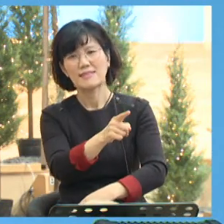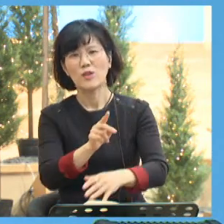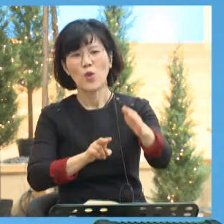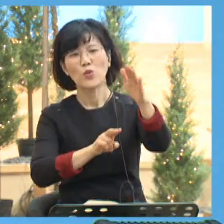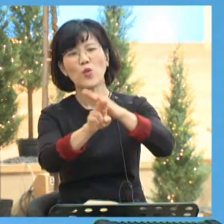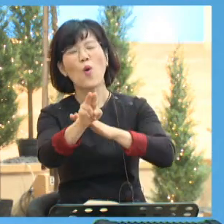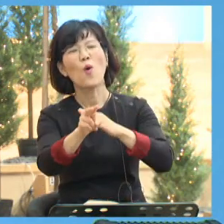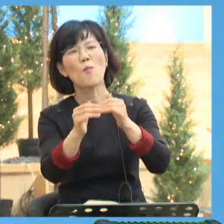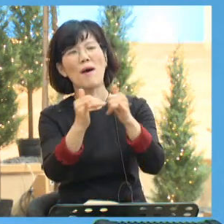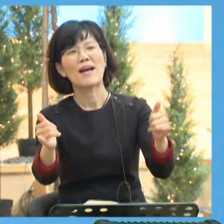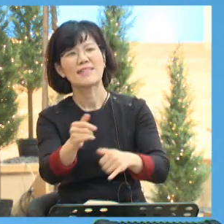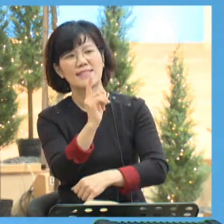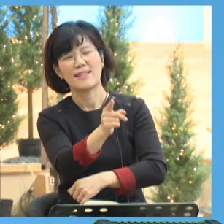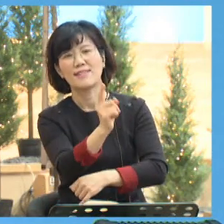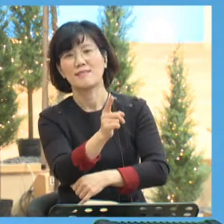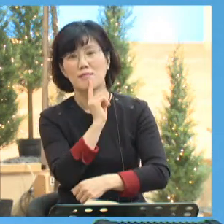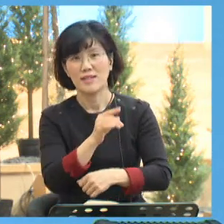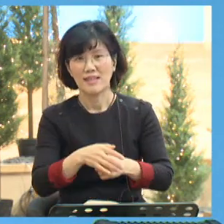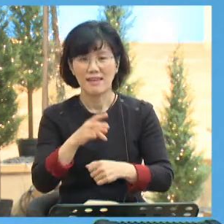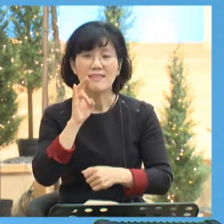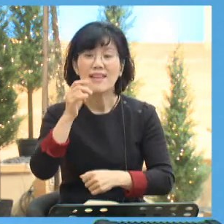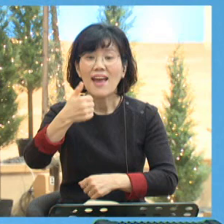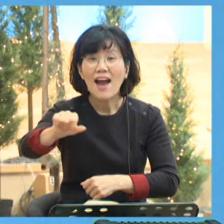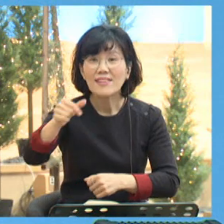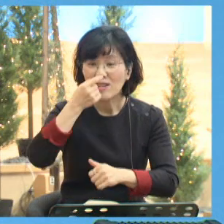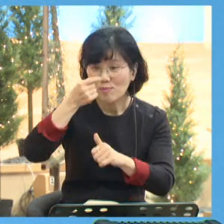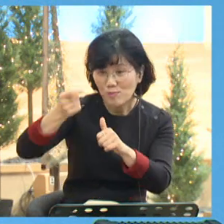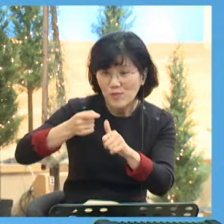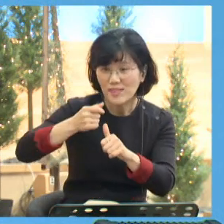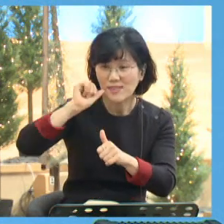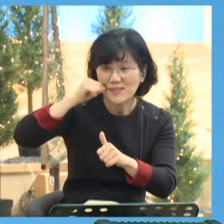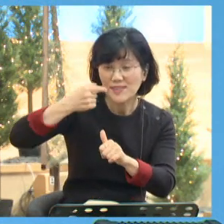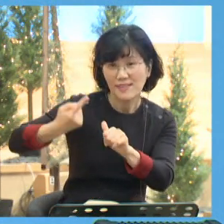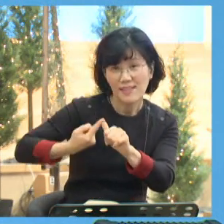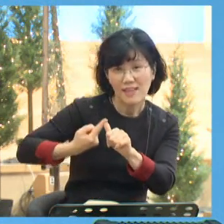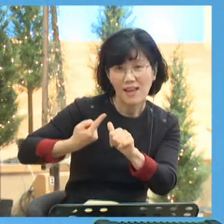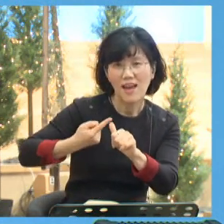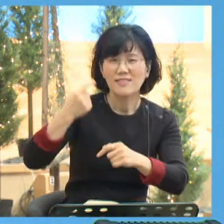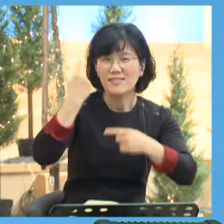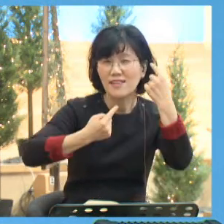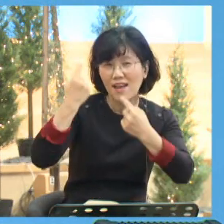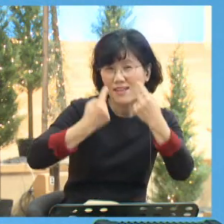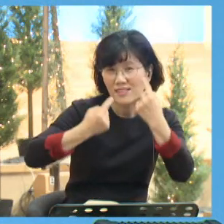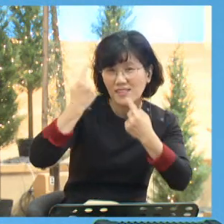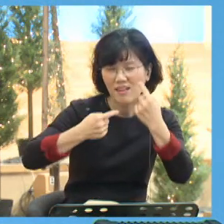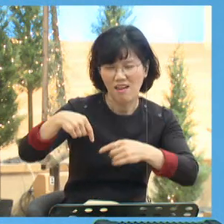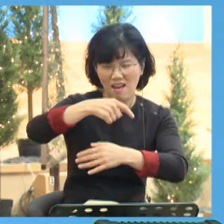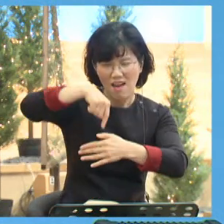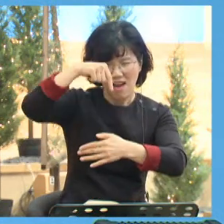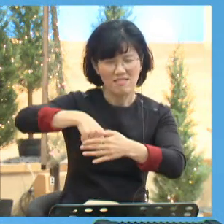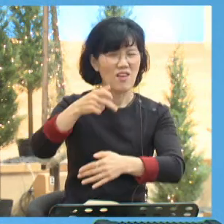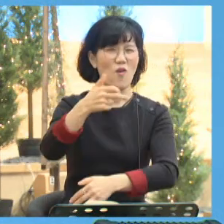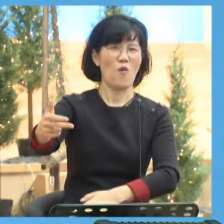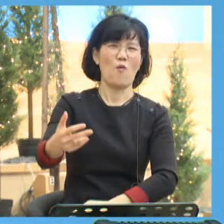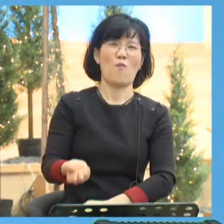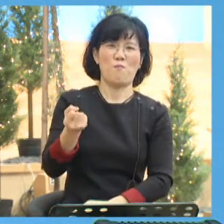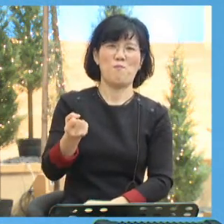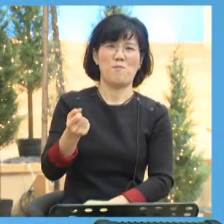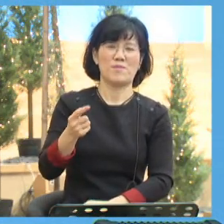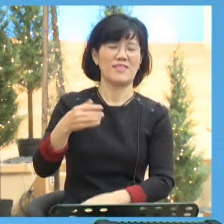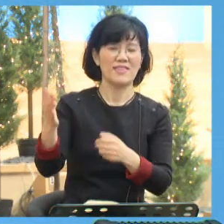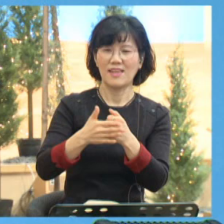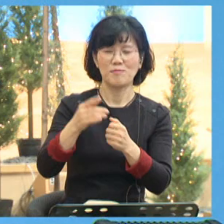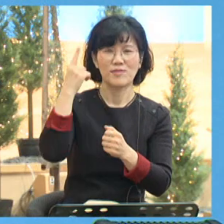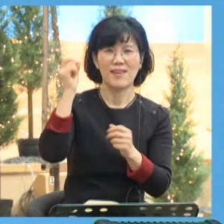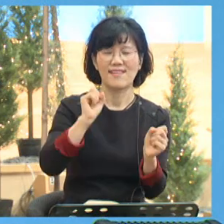했어요 과거의 여러분 기생이 아들이라고 무시당하고 놀림 다하고 그 상처 그게 얼마나 컸음 이게 뭐 되살아